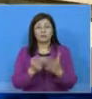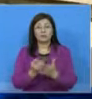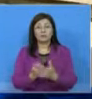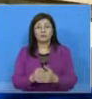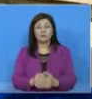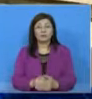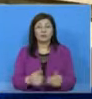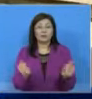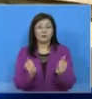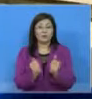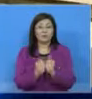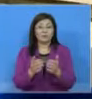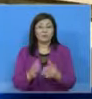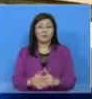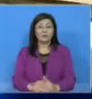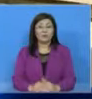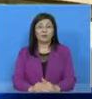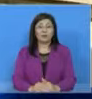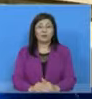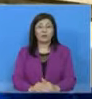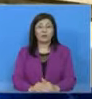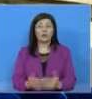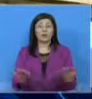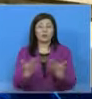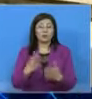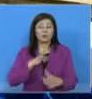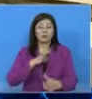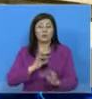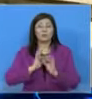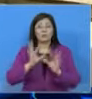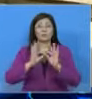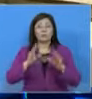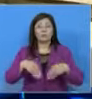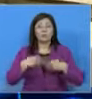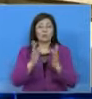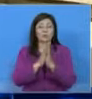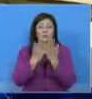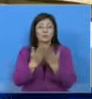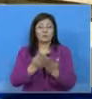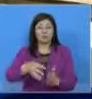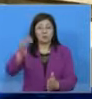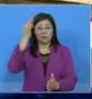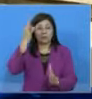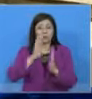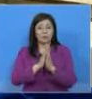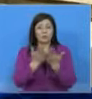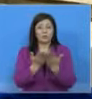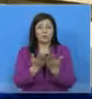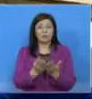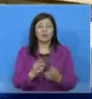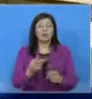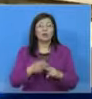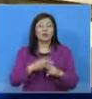на близ железнодорожного полотна, которым были разъяснены, выданы буклеты и памятки о том, что железная